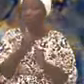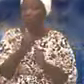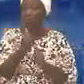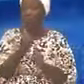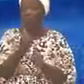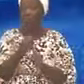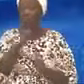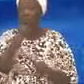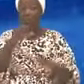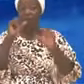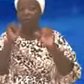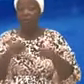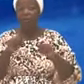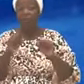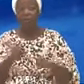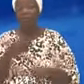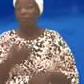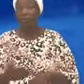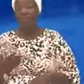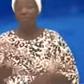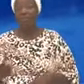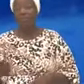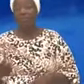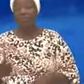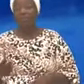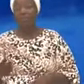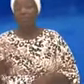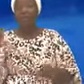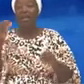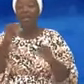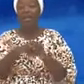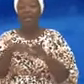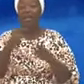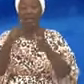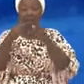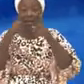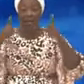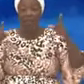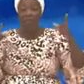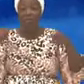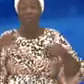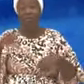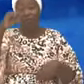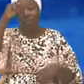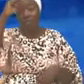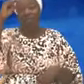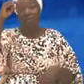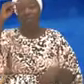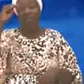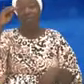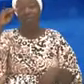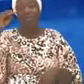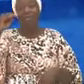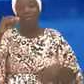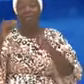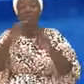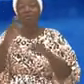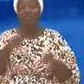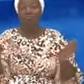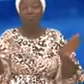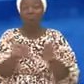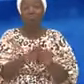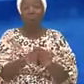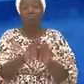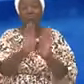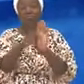la chose la plus impossible dans le langage de l'homme si tu es